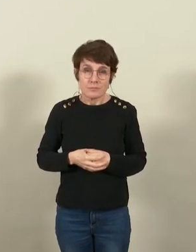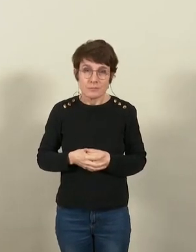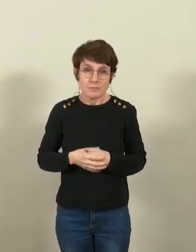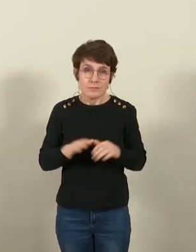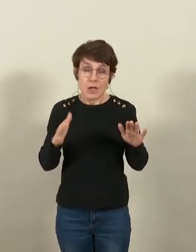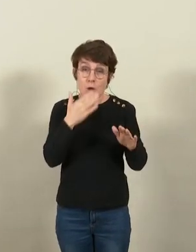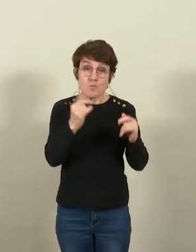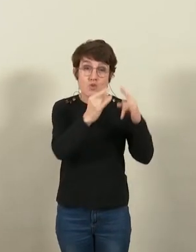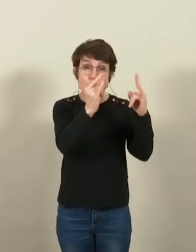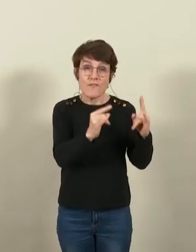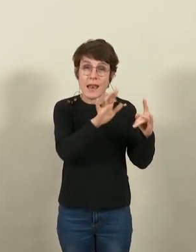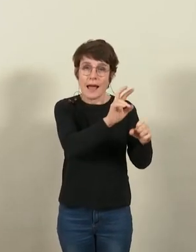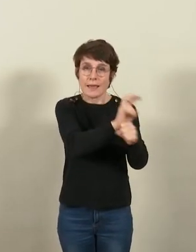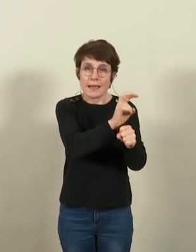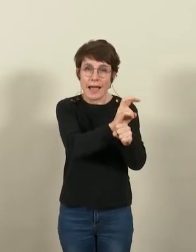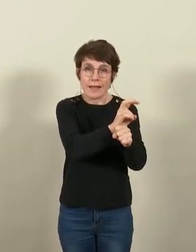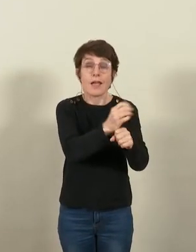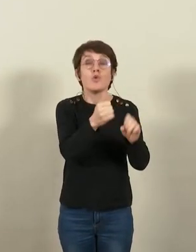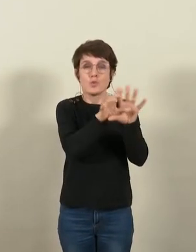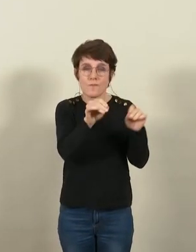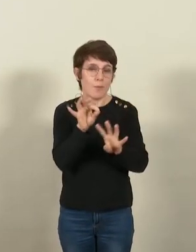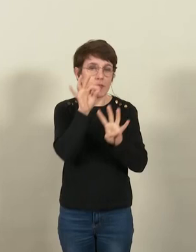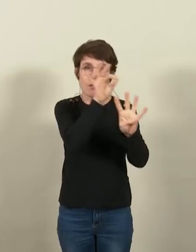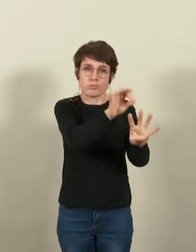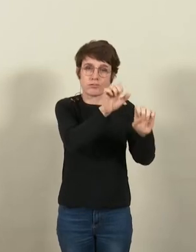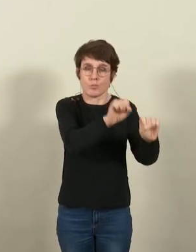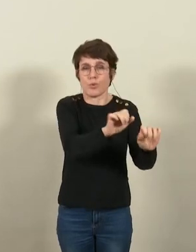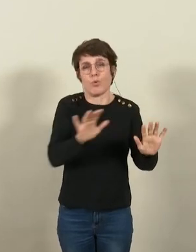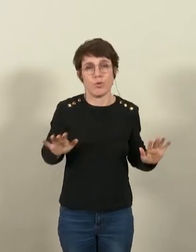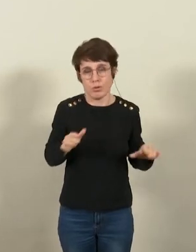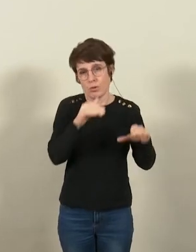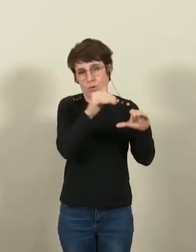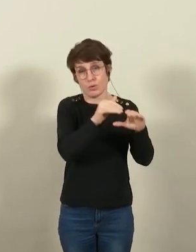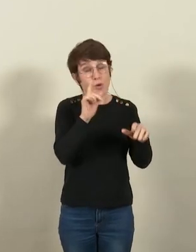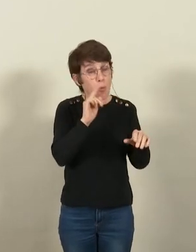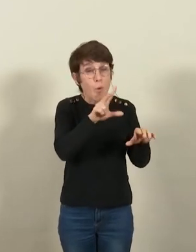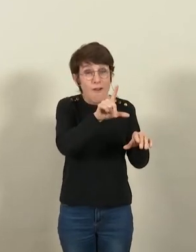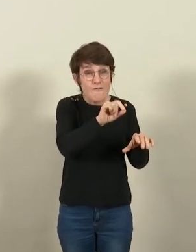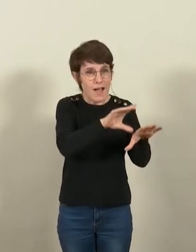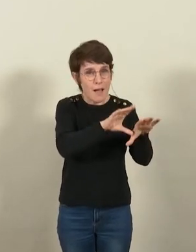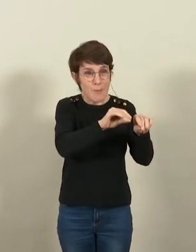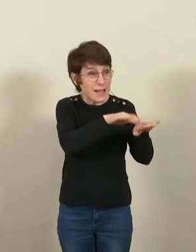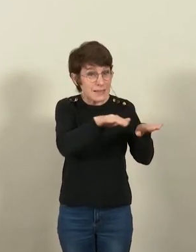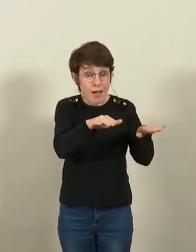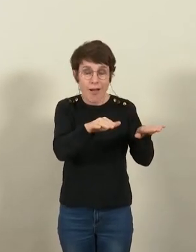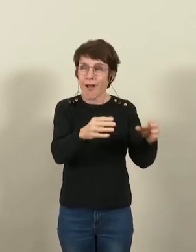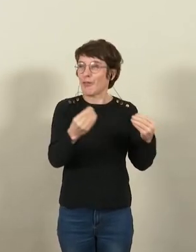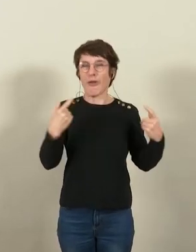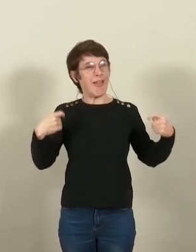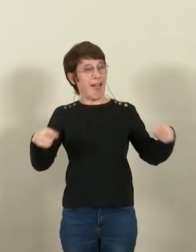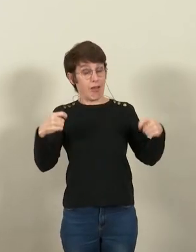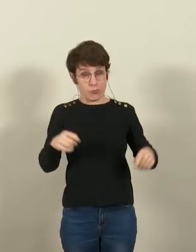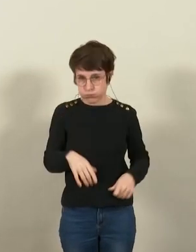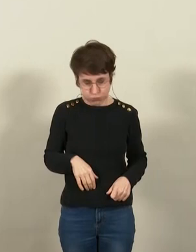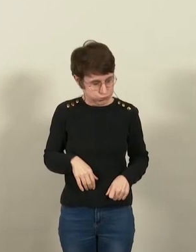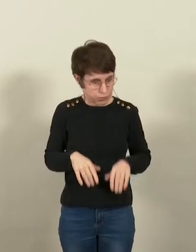la Villa acquise pour loger une famille en difficulté parce que nous ne pensons pas que ces 20 places changeront la donne des difficultés de